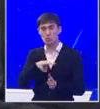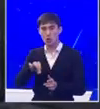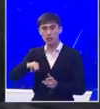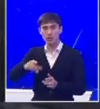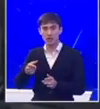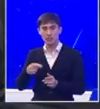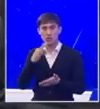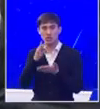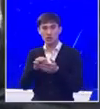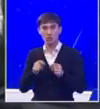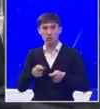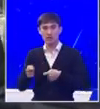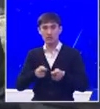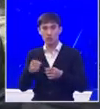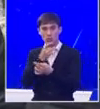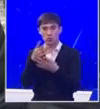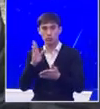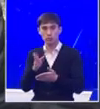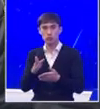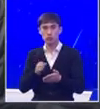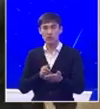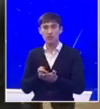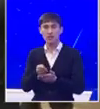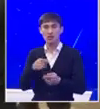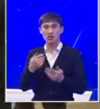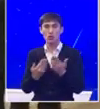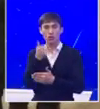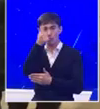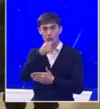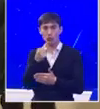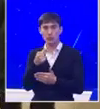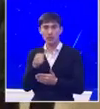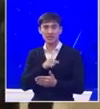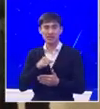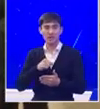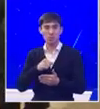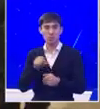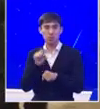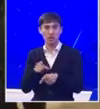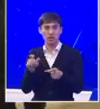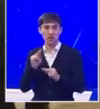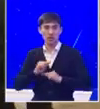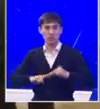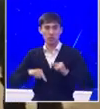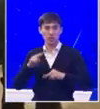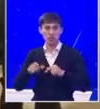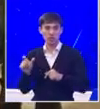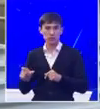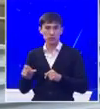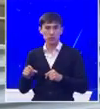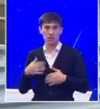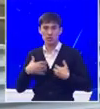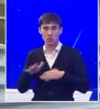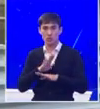руководителя управления культуры, деньги будут выделены в начале нового года. Однако сам подрядчик ТО «Колганат Курлос» при этом не